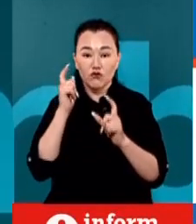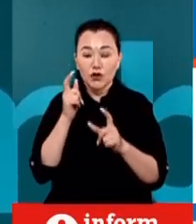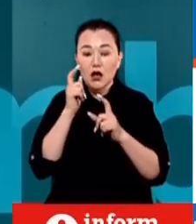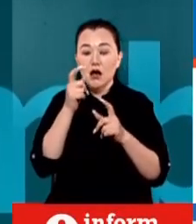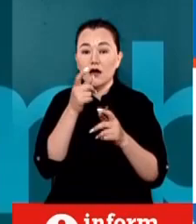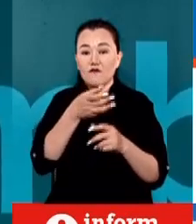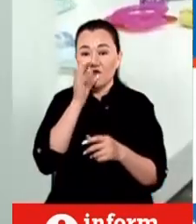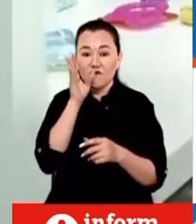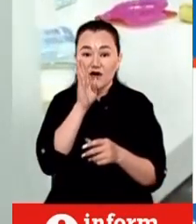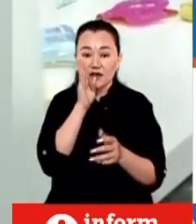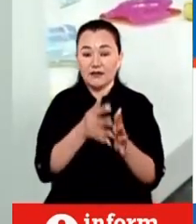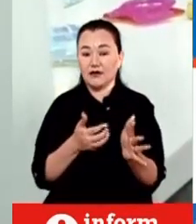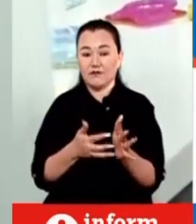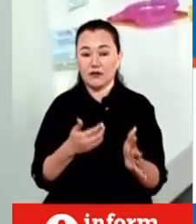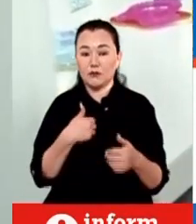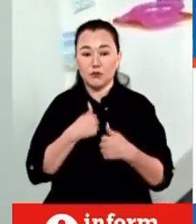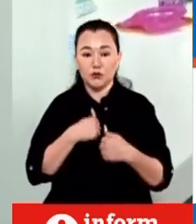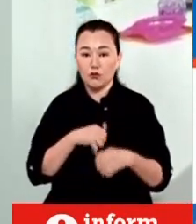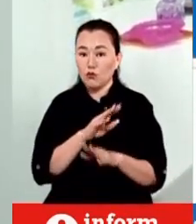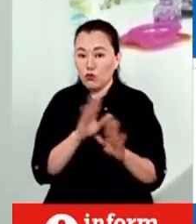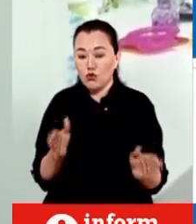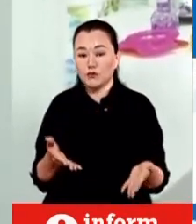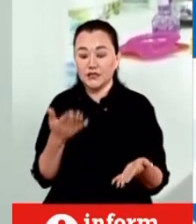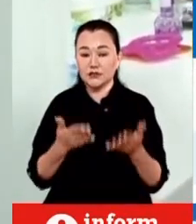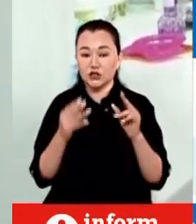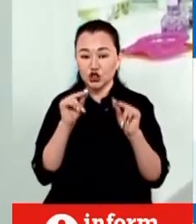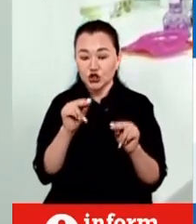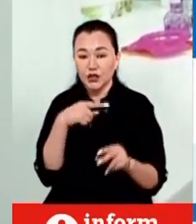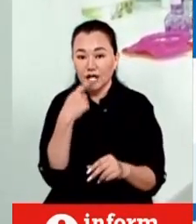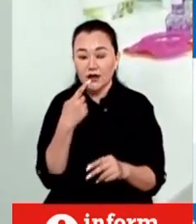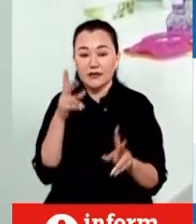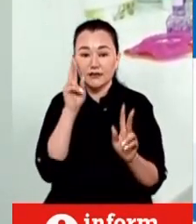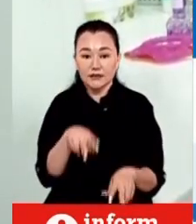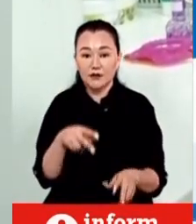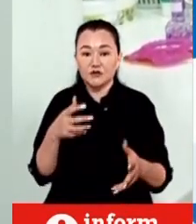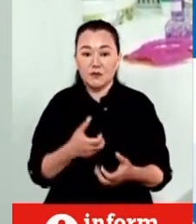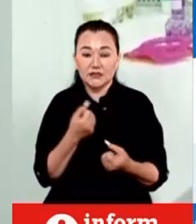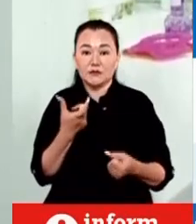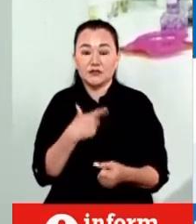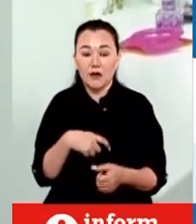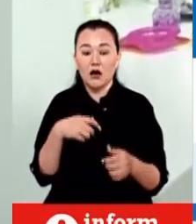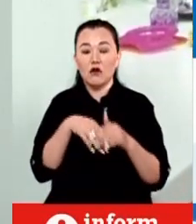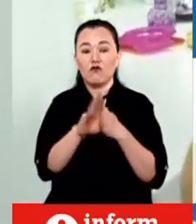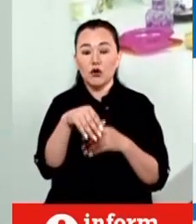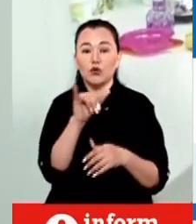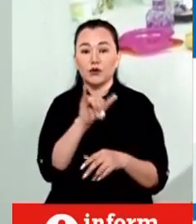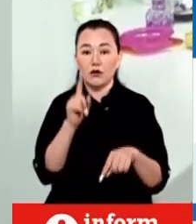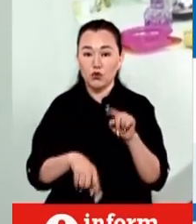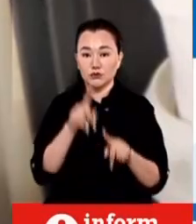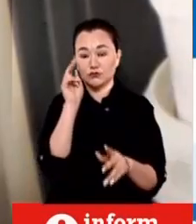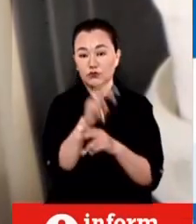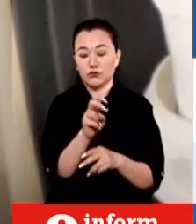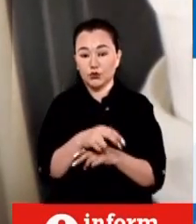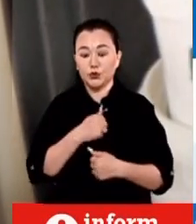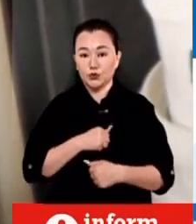воды не хватает. Не моемся, вот, если честно говоря. Не знаю, мы спасаемся, выходим куда-то к своим родственникам, бегаем в